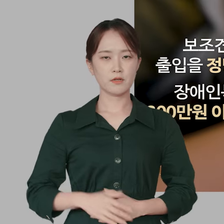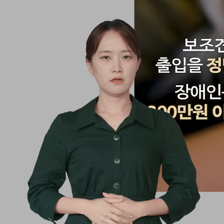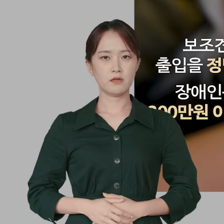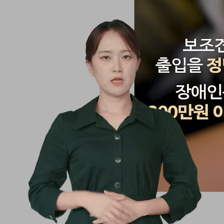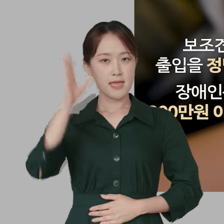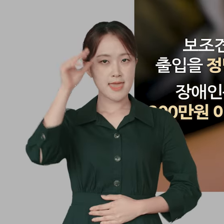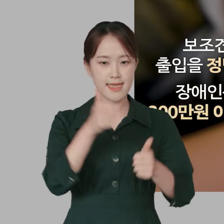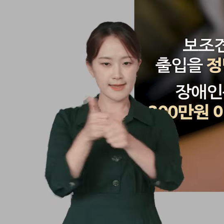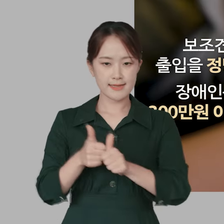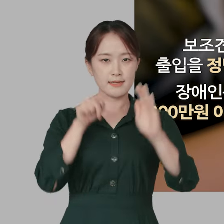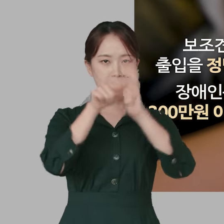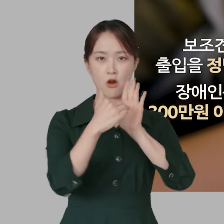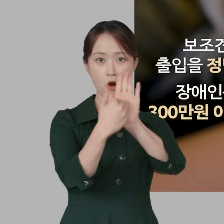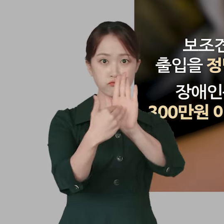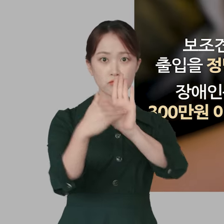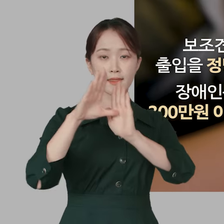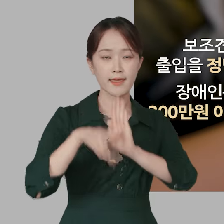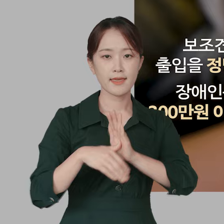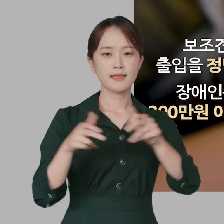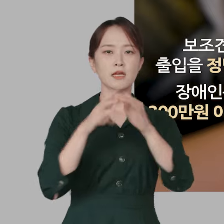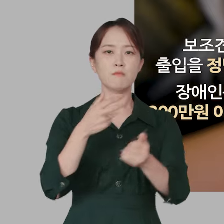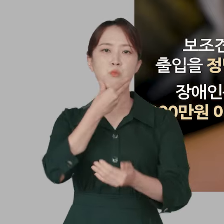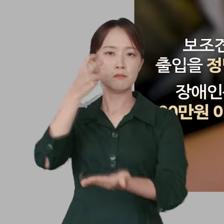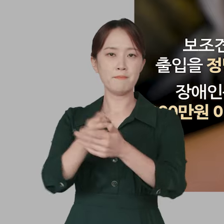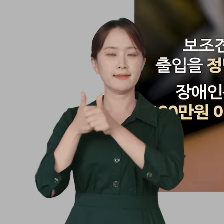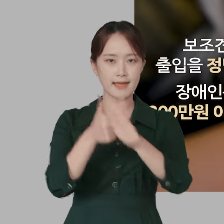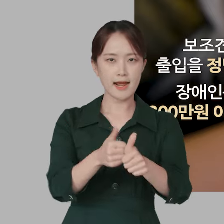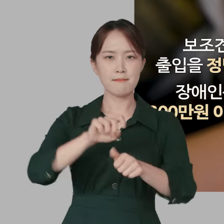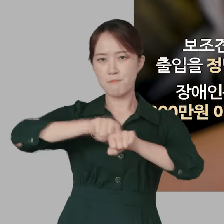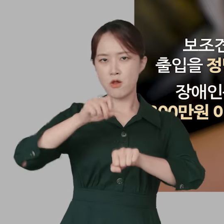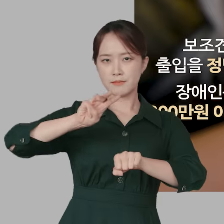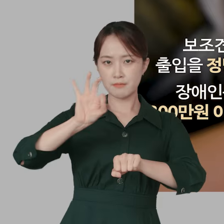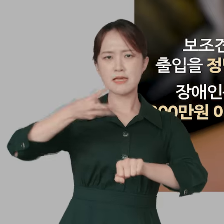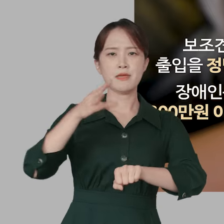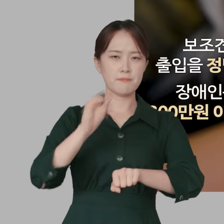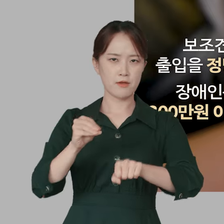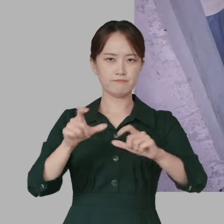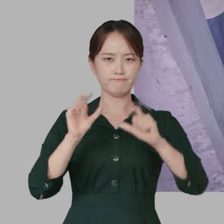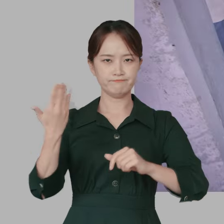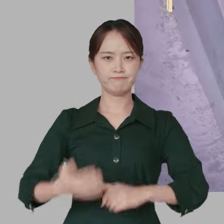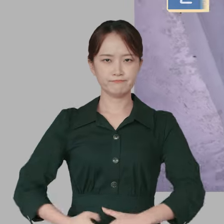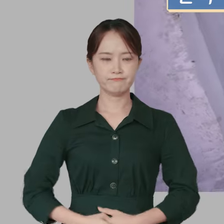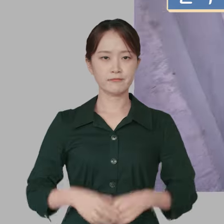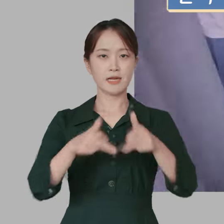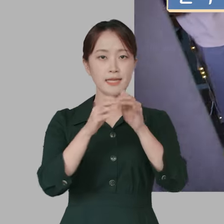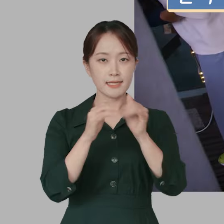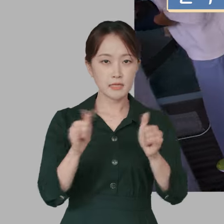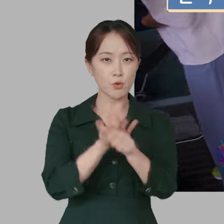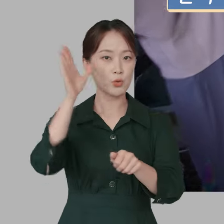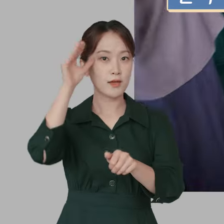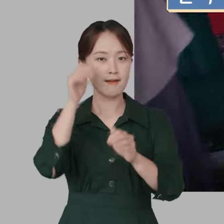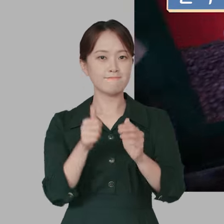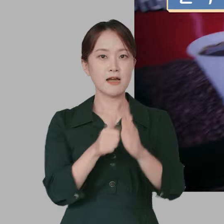정당한 사유 없이 거부하는 경우 장애인 복지법에 따라 300만원 이하의 과태료 처분을 받게 된다 장애인 보조견 출입은